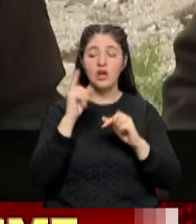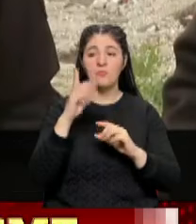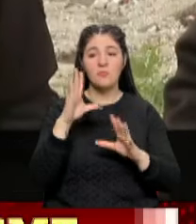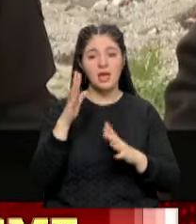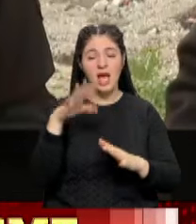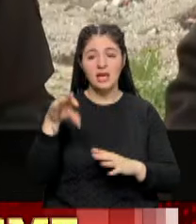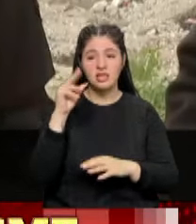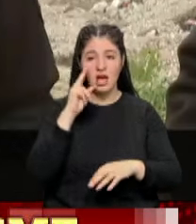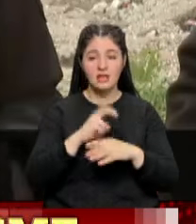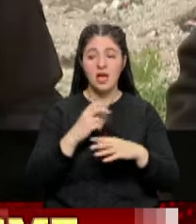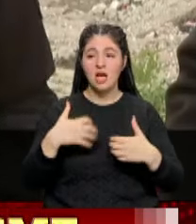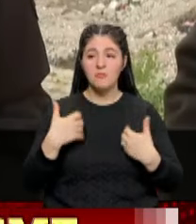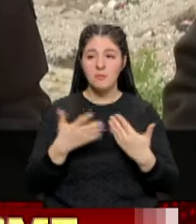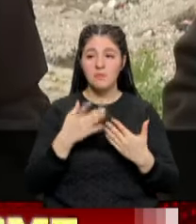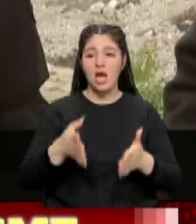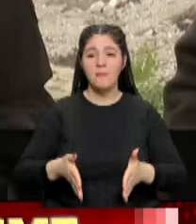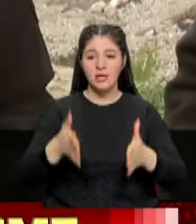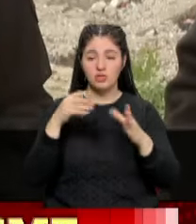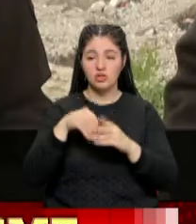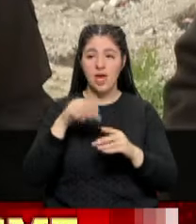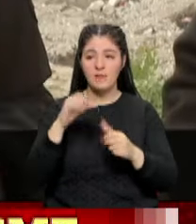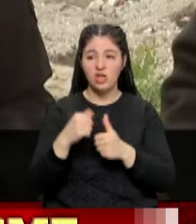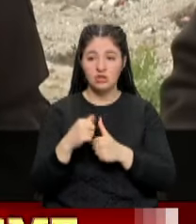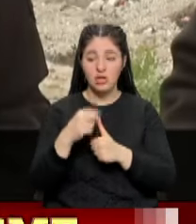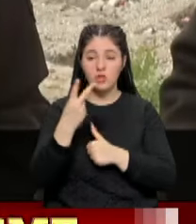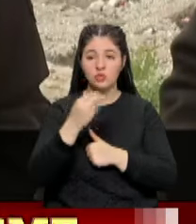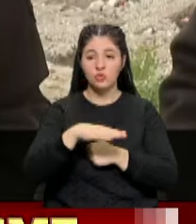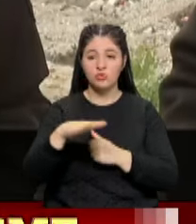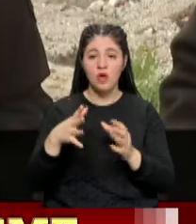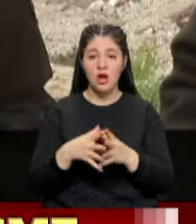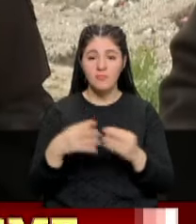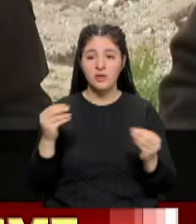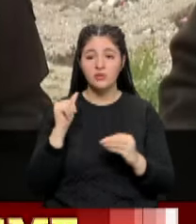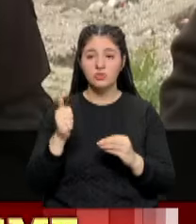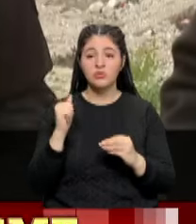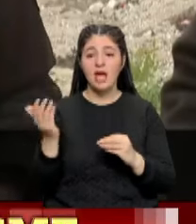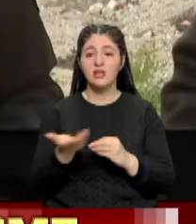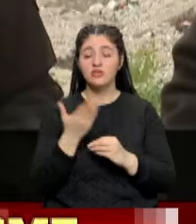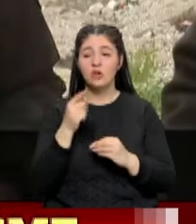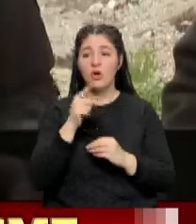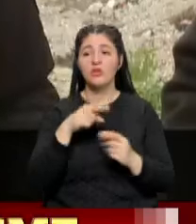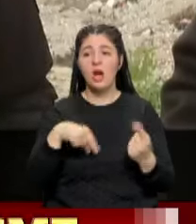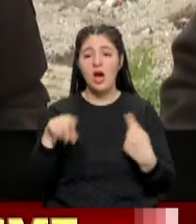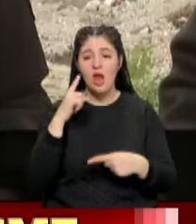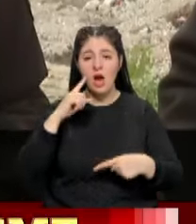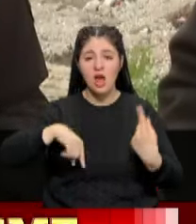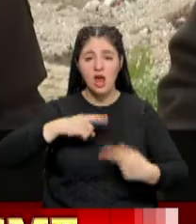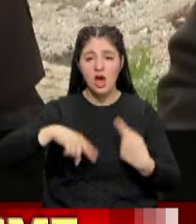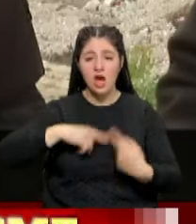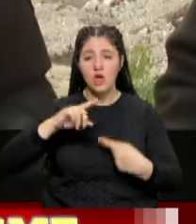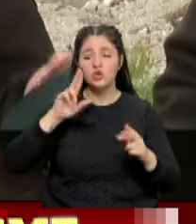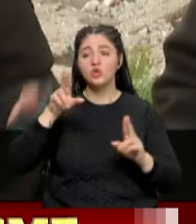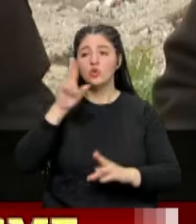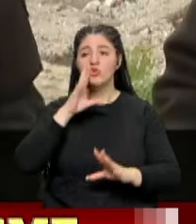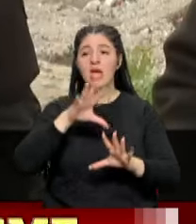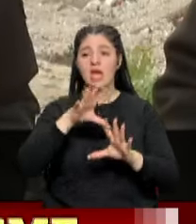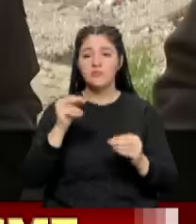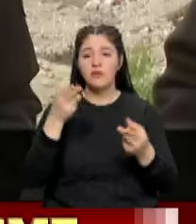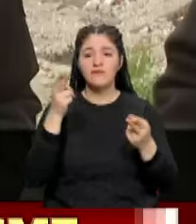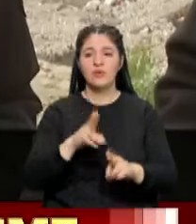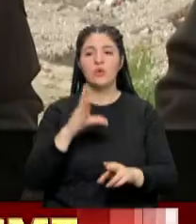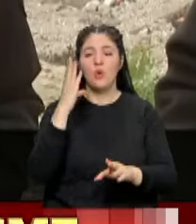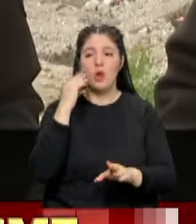hatırlar. Kahramanmaraş'ta bir apartmanda hem eşini hem iki çocuğunu kaybetti ve günlerce onları aradı ve sonunda da hepsinin